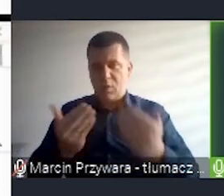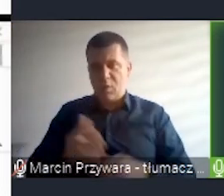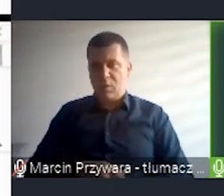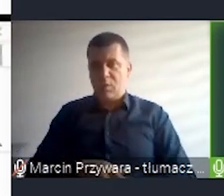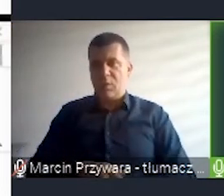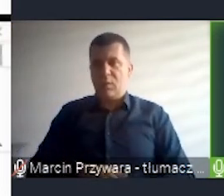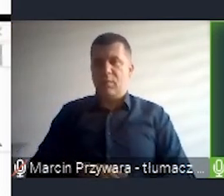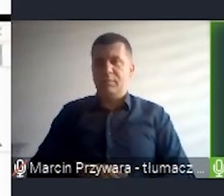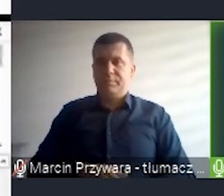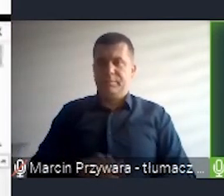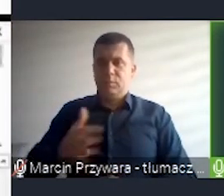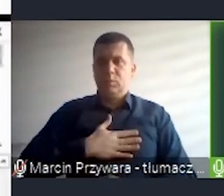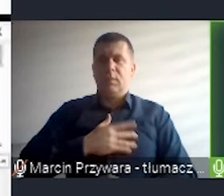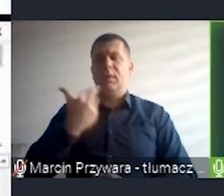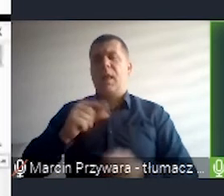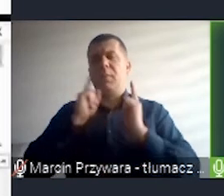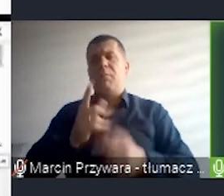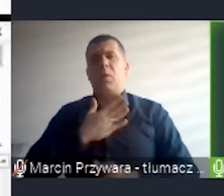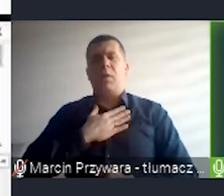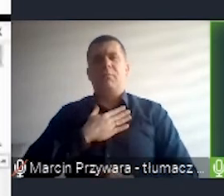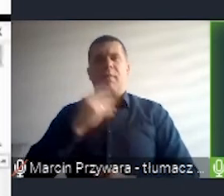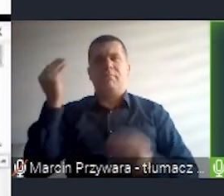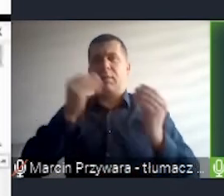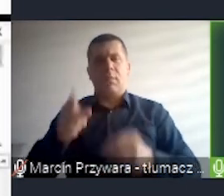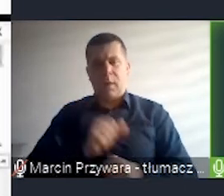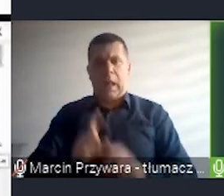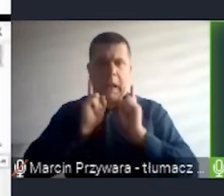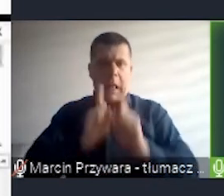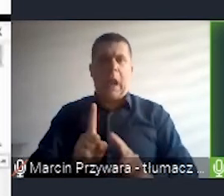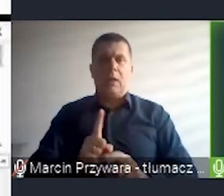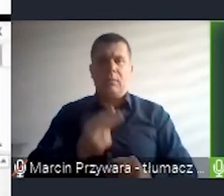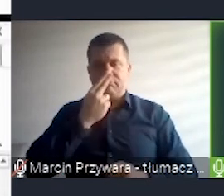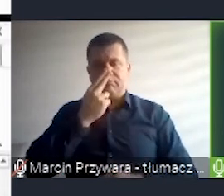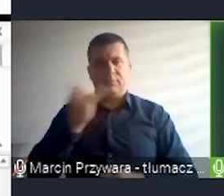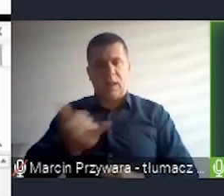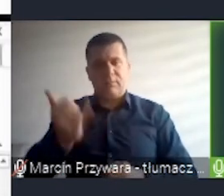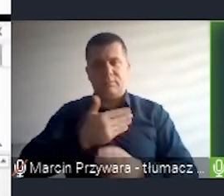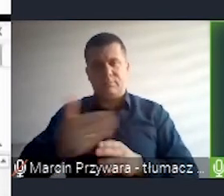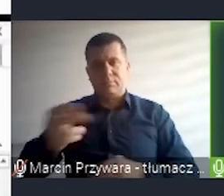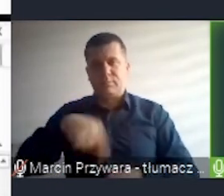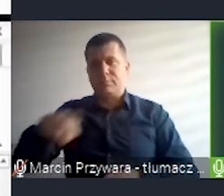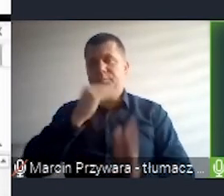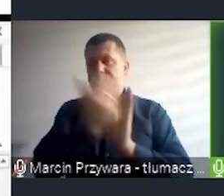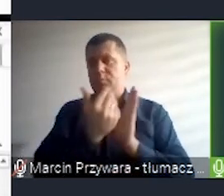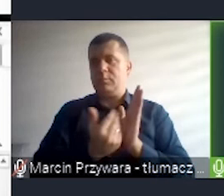nieprawidłowości jakieś abstrakcyjne, tylko te, które realnie występują w naszym